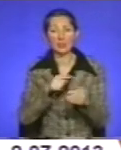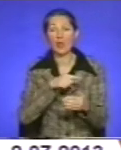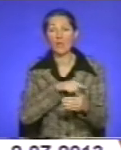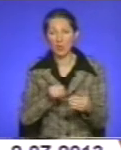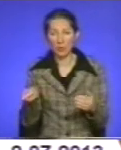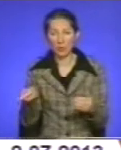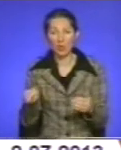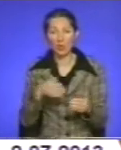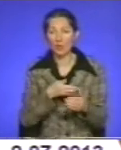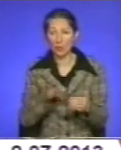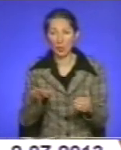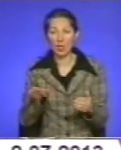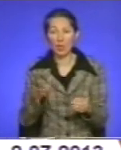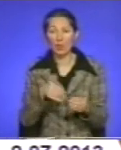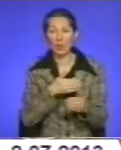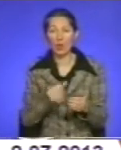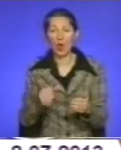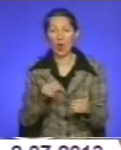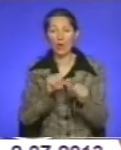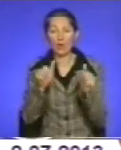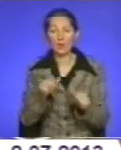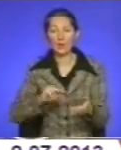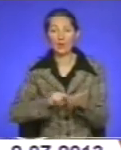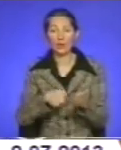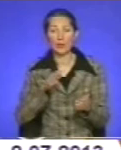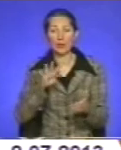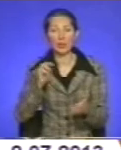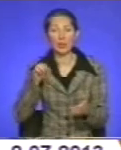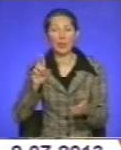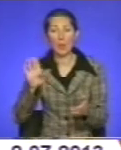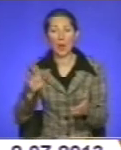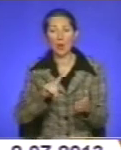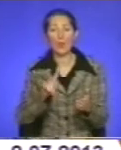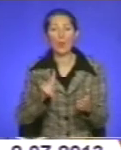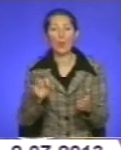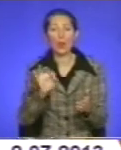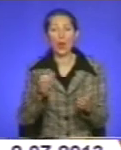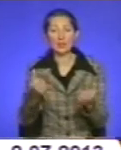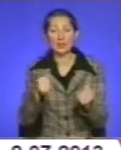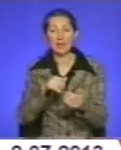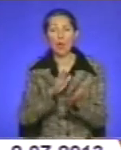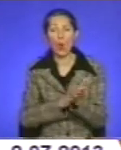формування довідки за формою 4 ОПП про взяття на облік у органах Міндоходів.